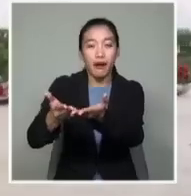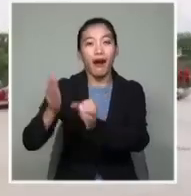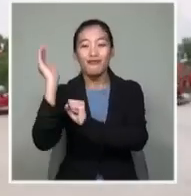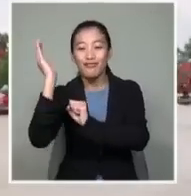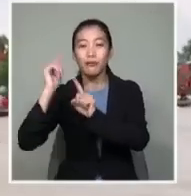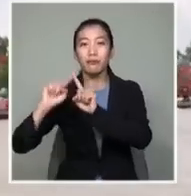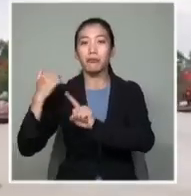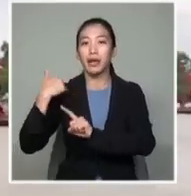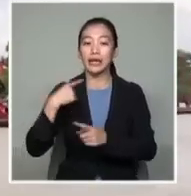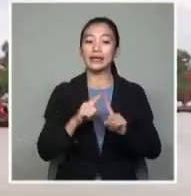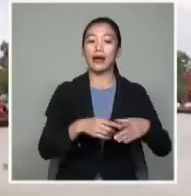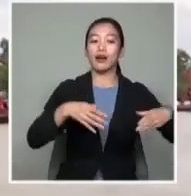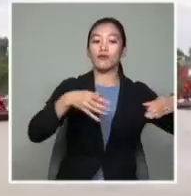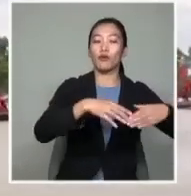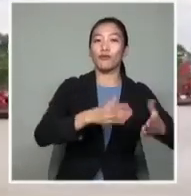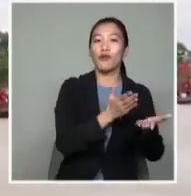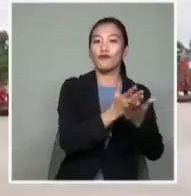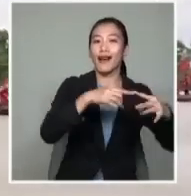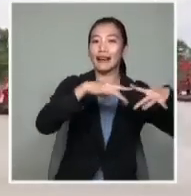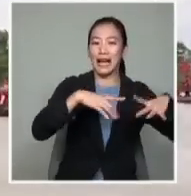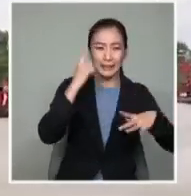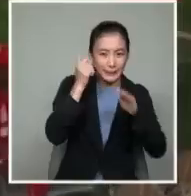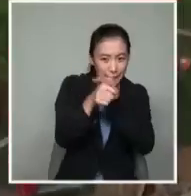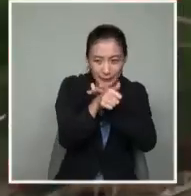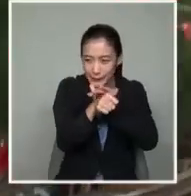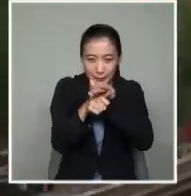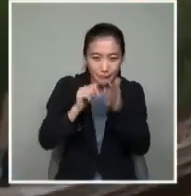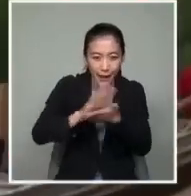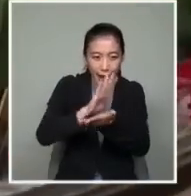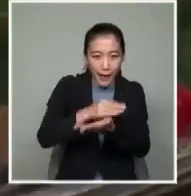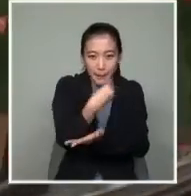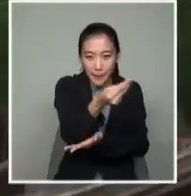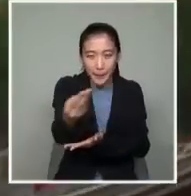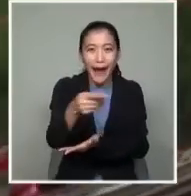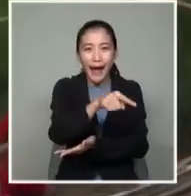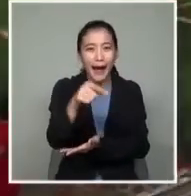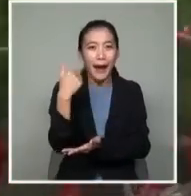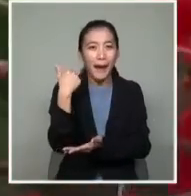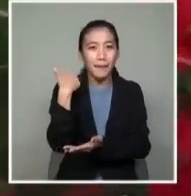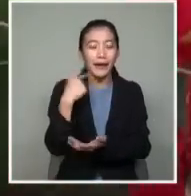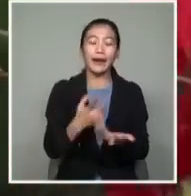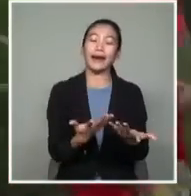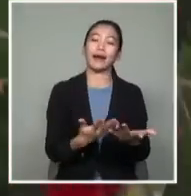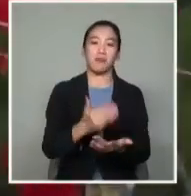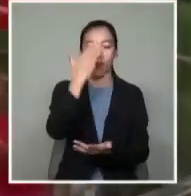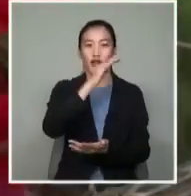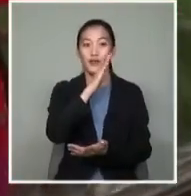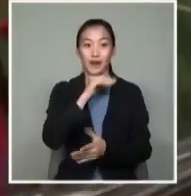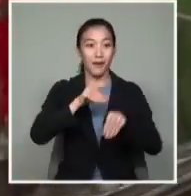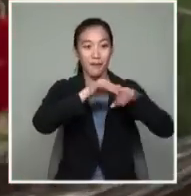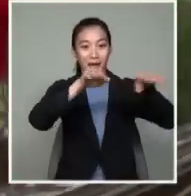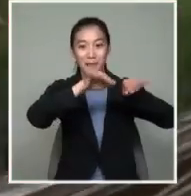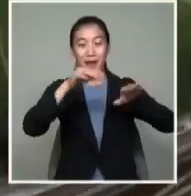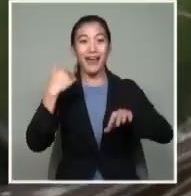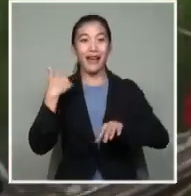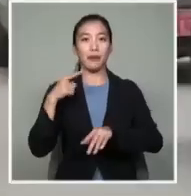านต้องหลบๆซ่อนๆในการแจกใบปลิวหาเสียงเพราะกลัวว่าจะละเมิดข้อห้ามผลก็คือประชาชนรู้จักแต่พรรครัฐบ